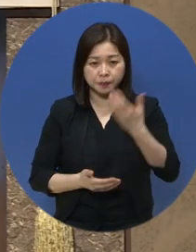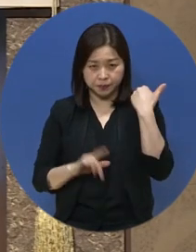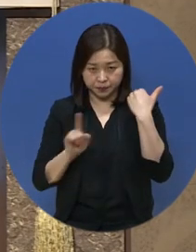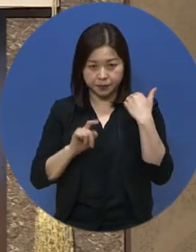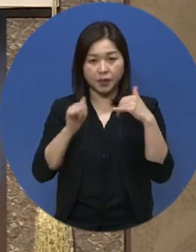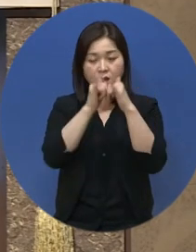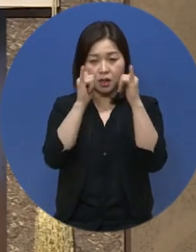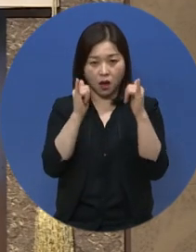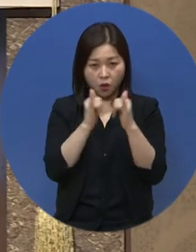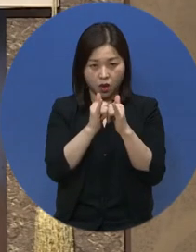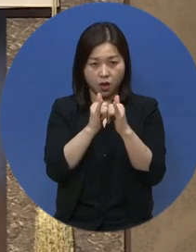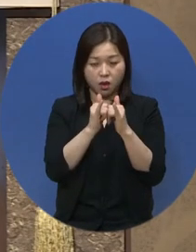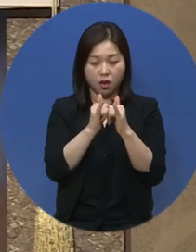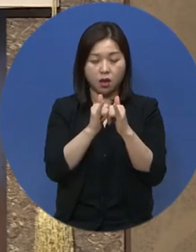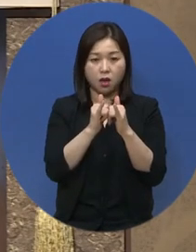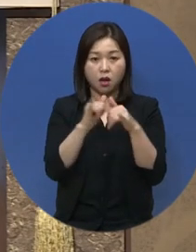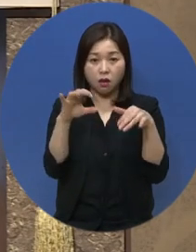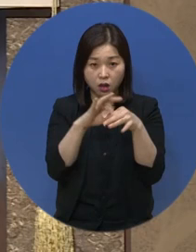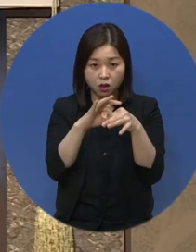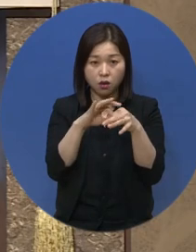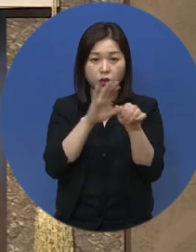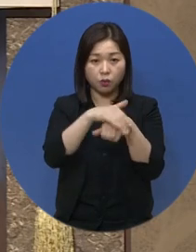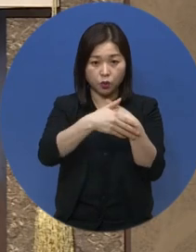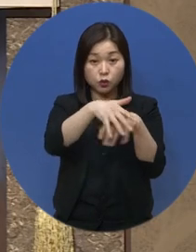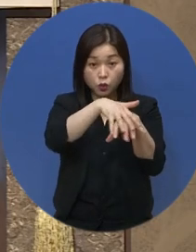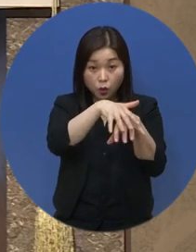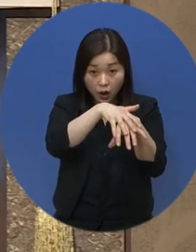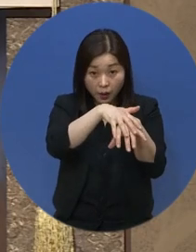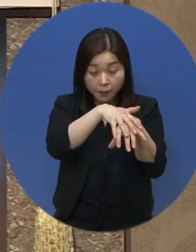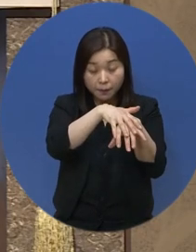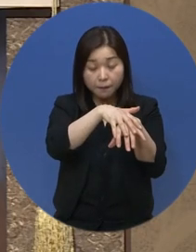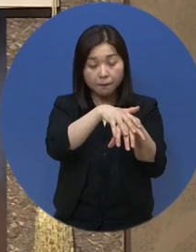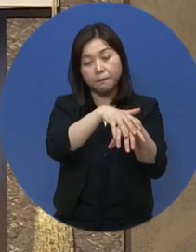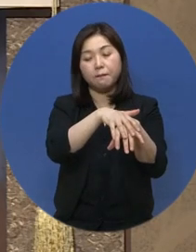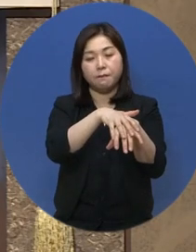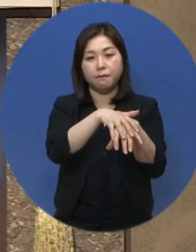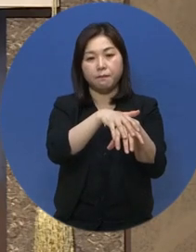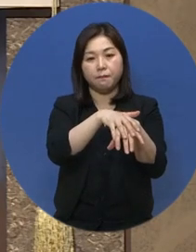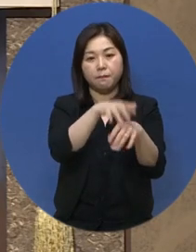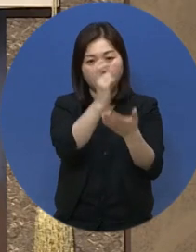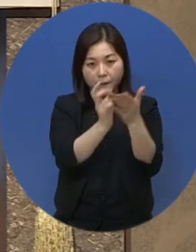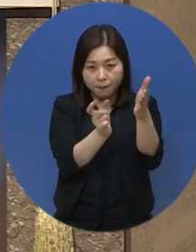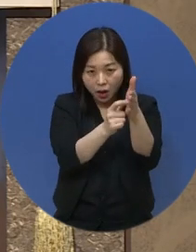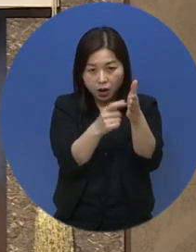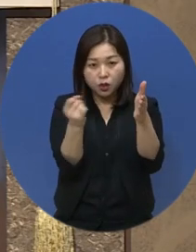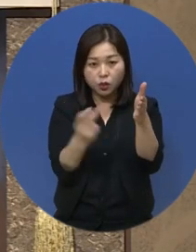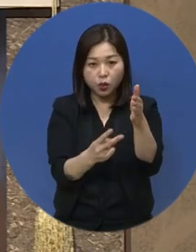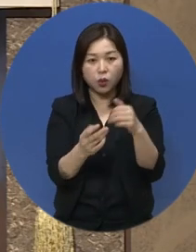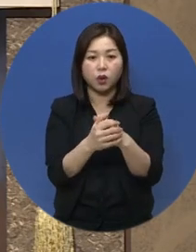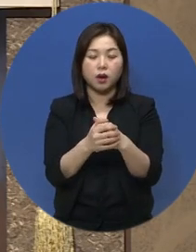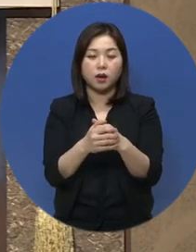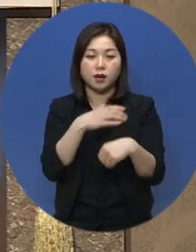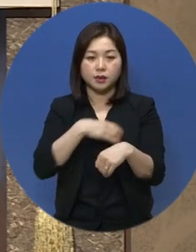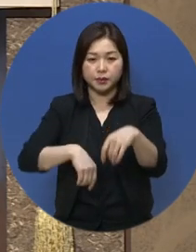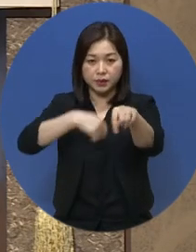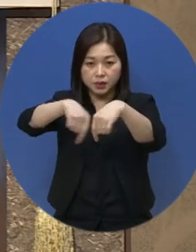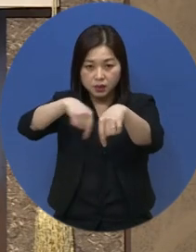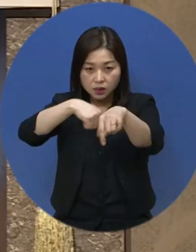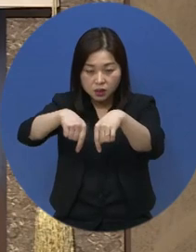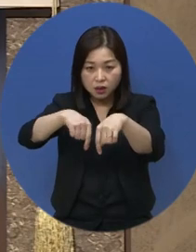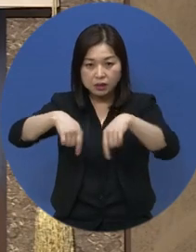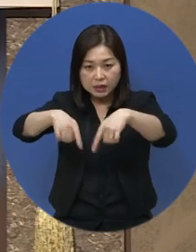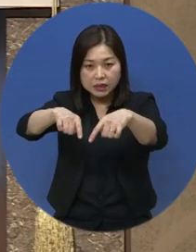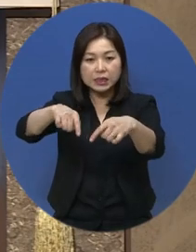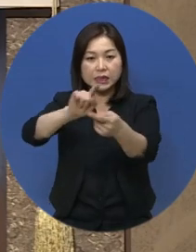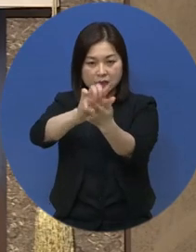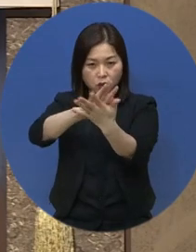사회적 협동조합이라는 법인화 작업뿐만 아니라 지자체에서 직영하거나 위탁하는 상황도 좀 드러나고 있는